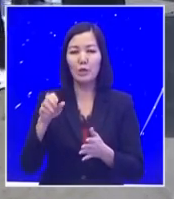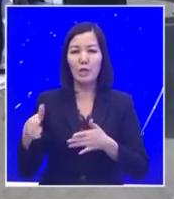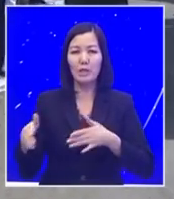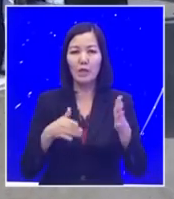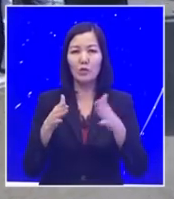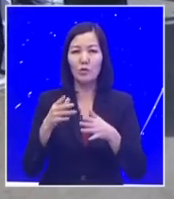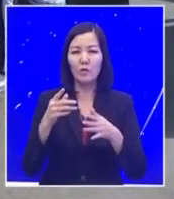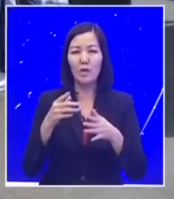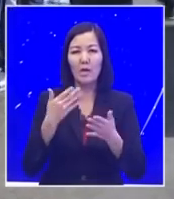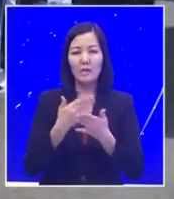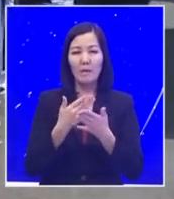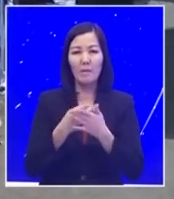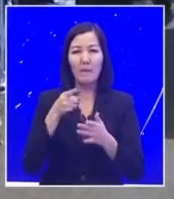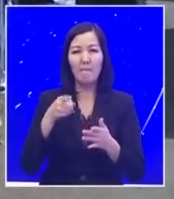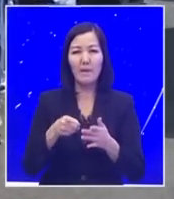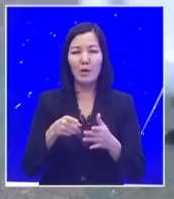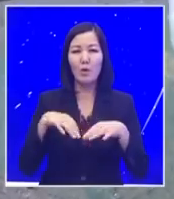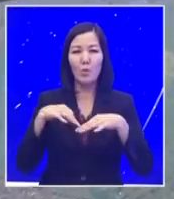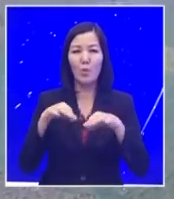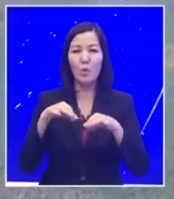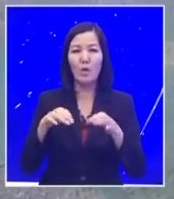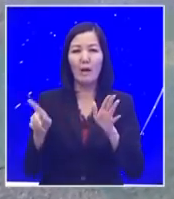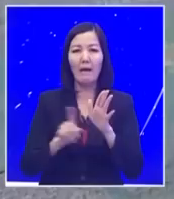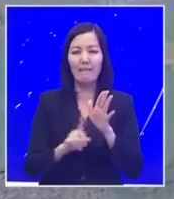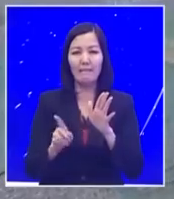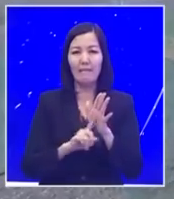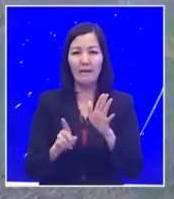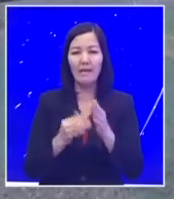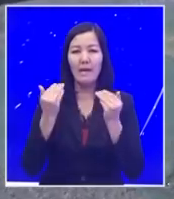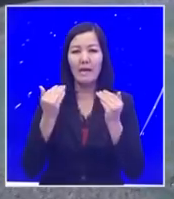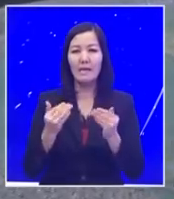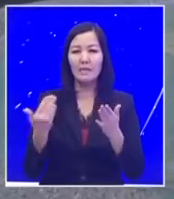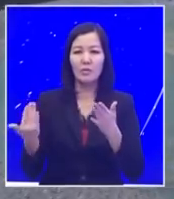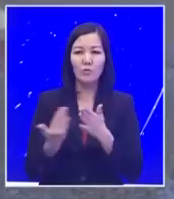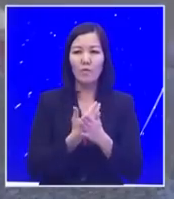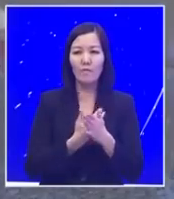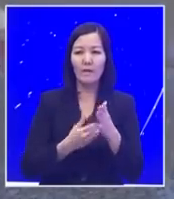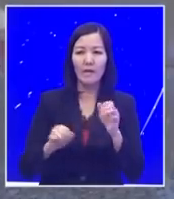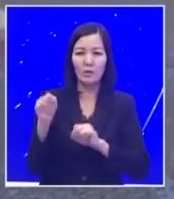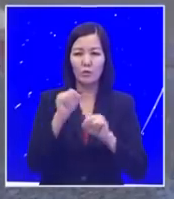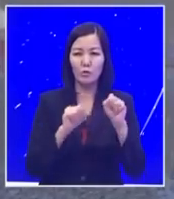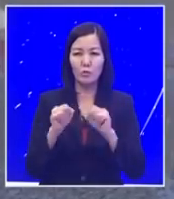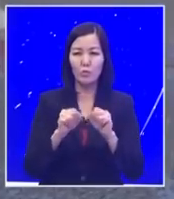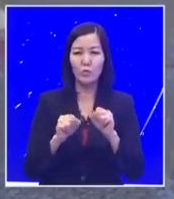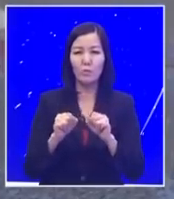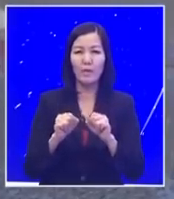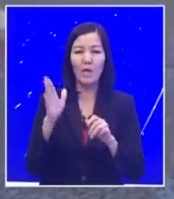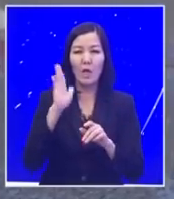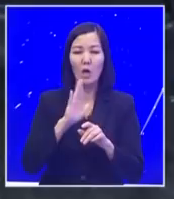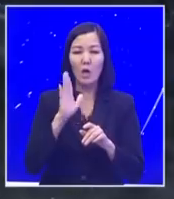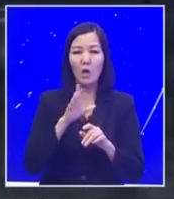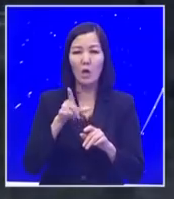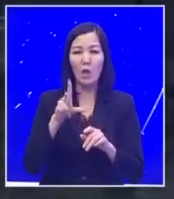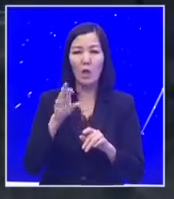орта есеппен 1000-нан аса көлік қатынайды. Залалсыздандыруға заманауи препараттар қолданылып жатыр. Жауаптылар бұл процесс адам мен жануарларға